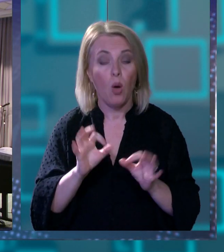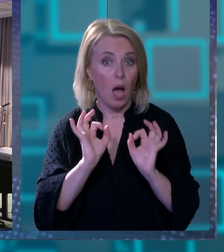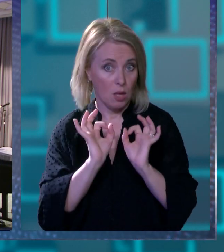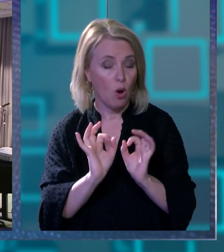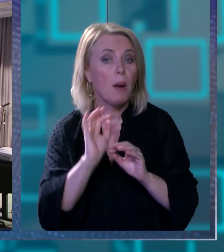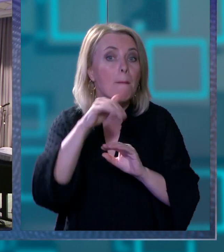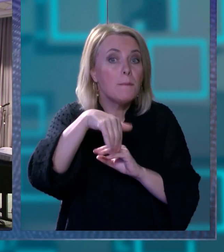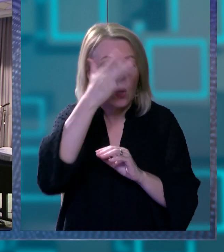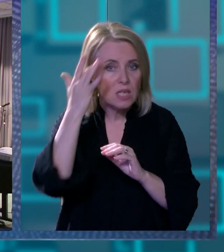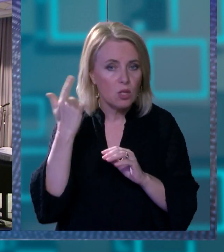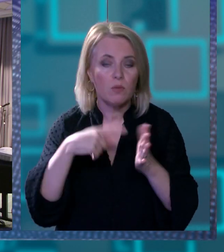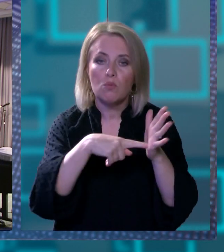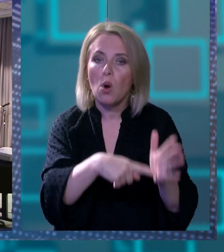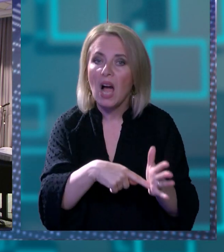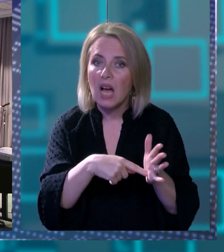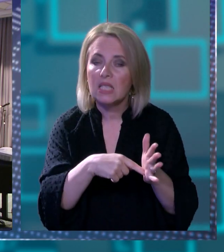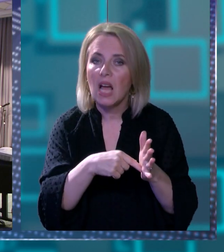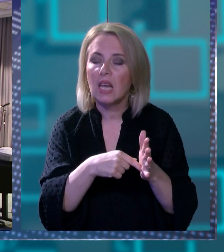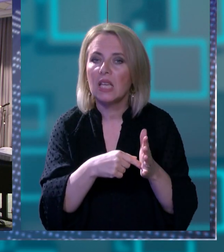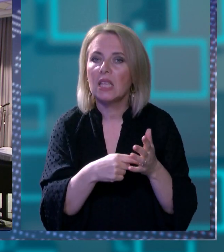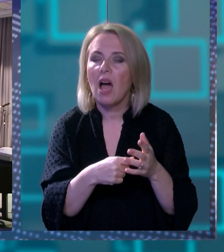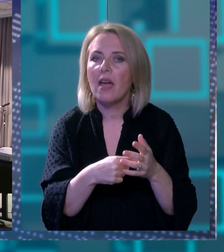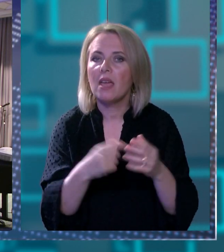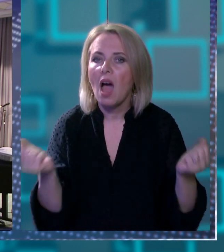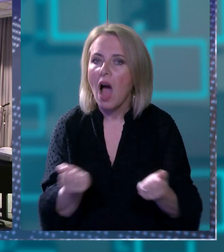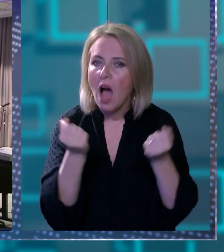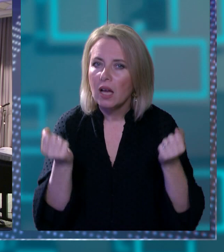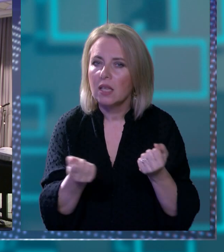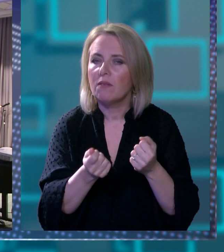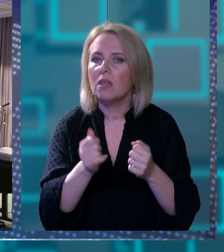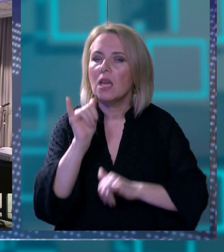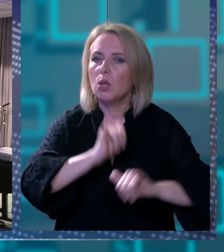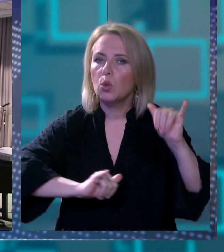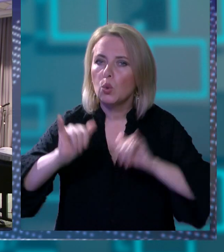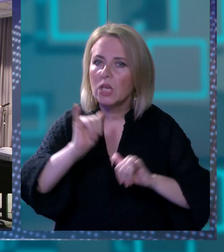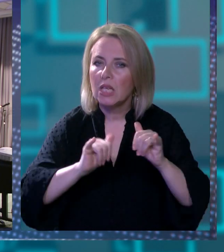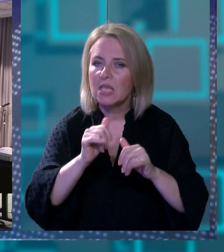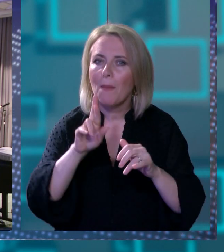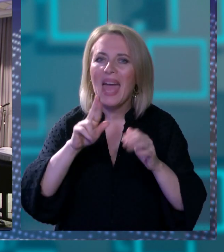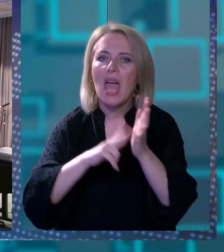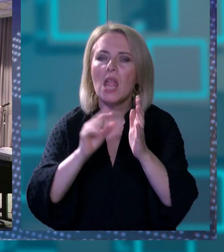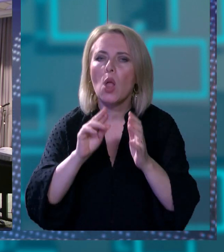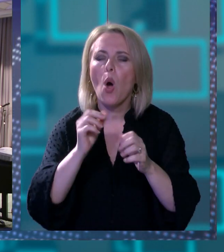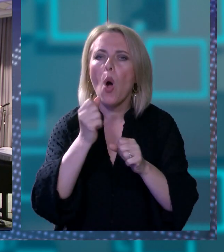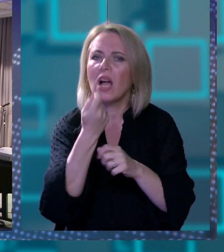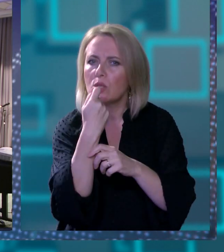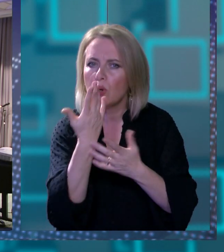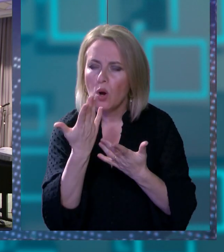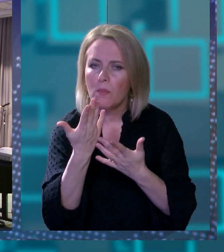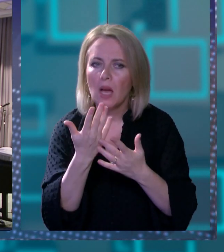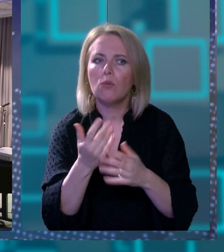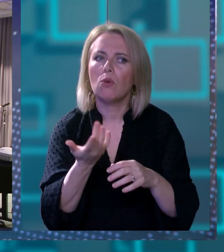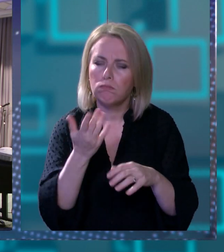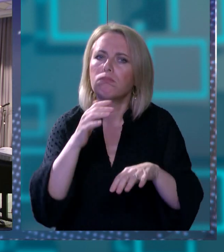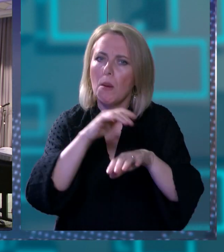da je zapravo enogastronomija, aktivni turizam i manifestacije vrlo prepoznatljiv brend na stranim